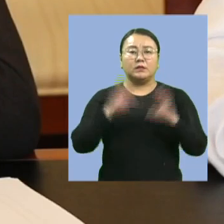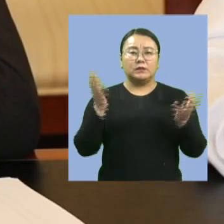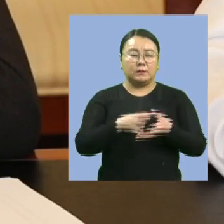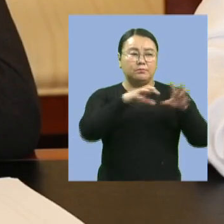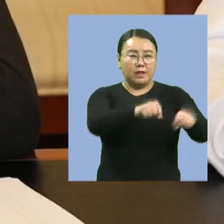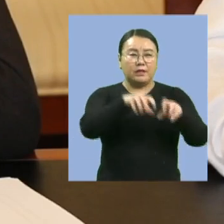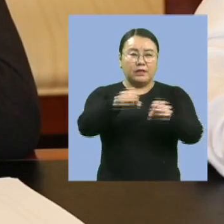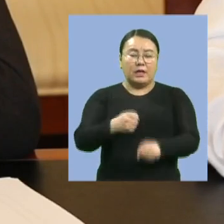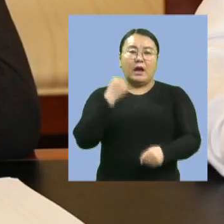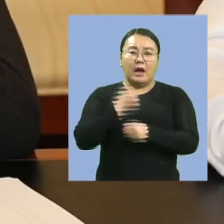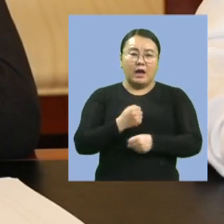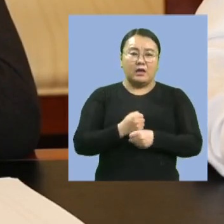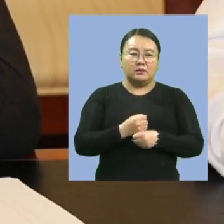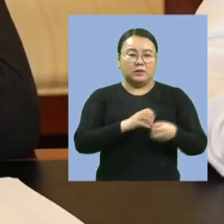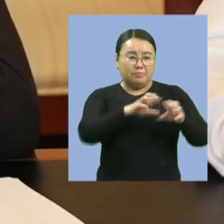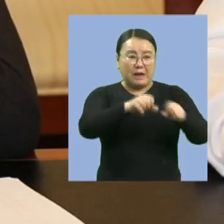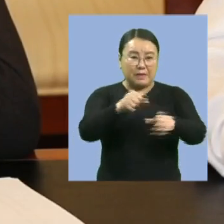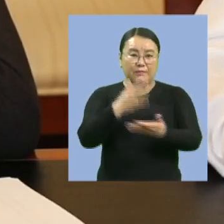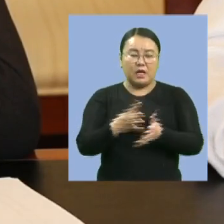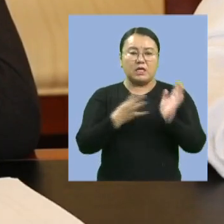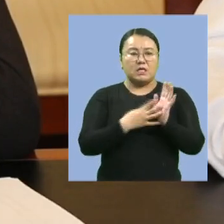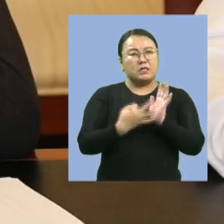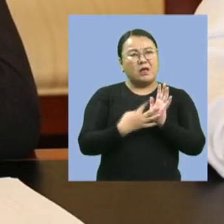баримтжилгах ажиллагааны 98-99% нь бол